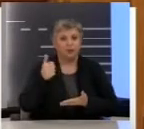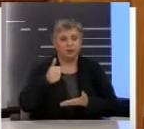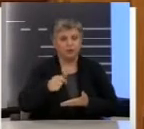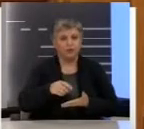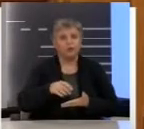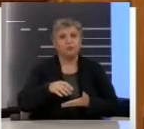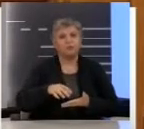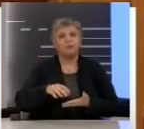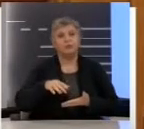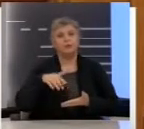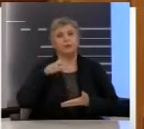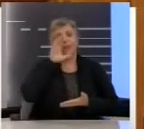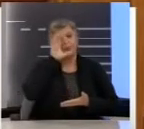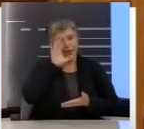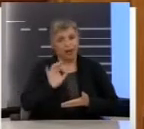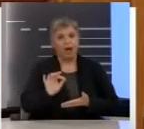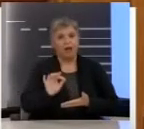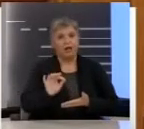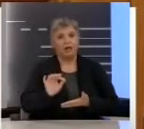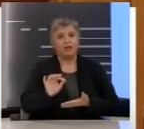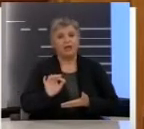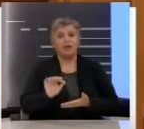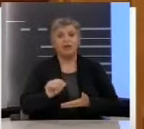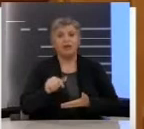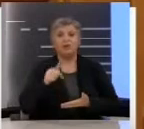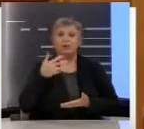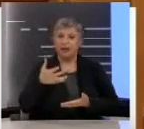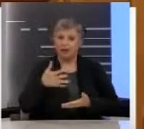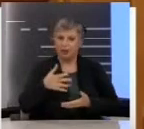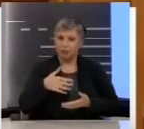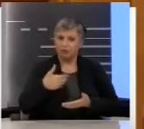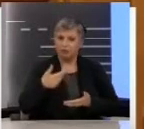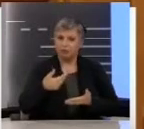που προβάλλονται ως αίτημα, αλλά που από κάτω υπόκειται μία